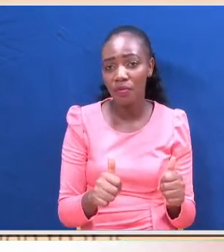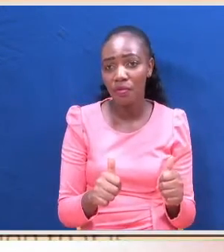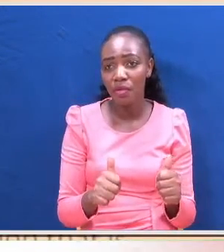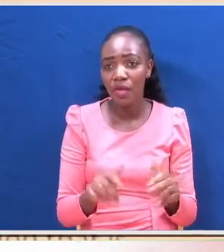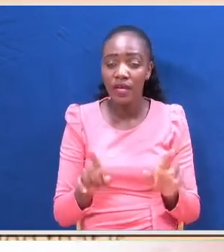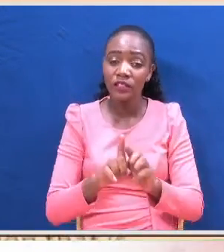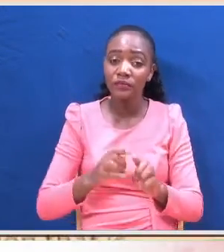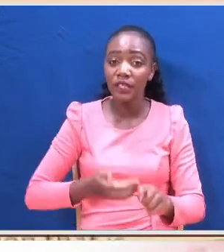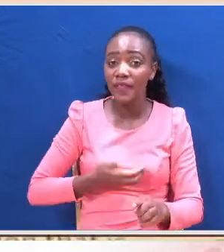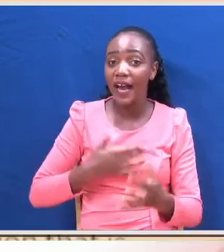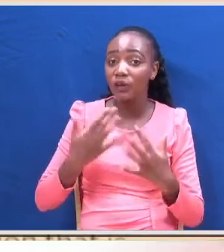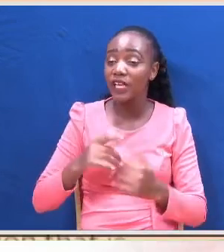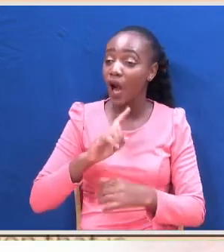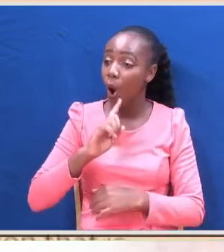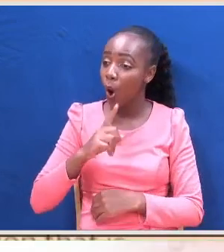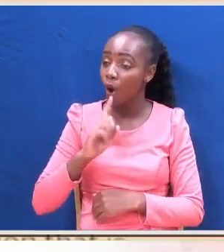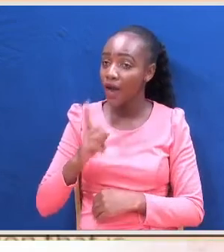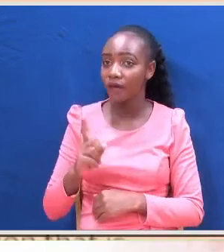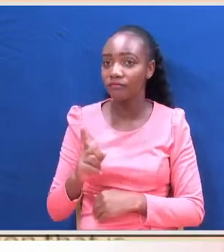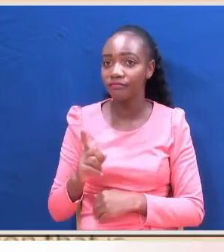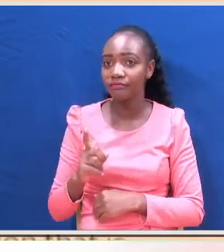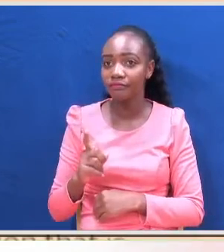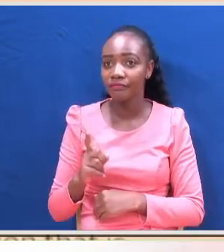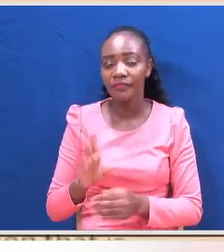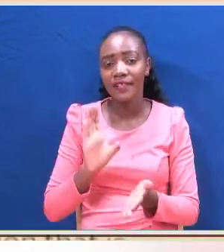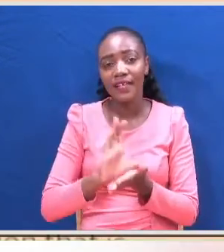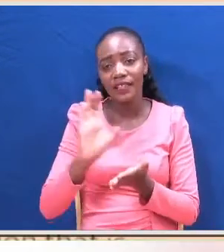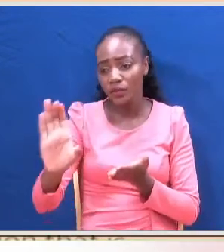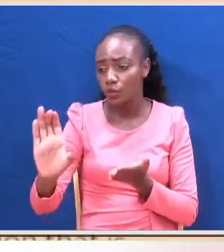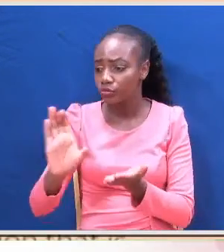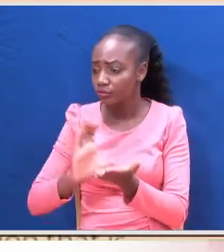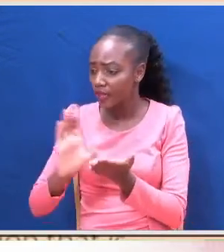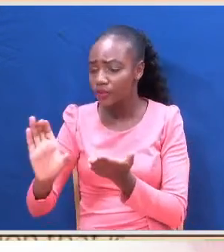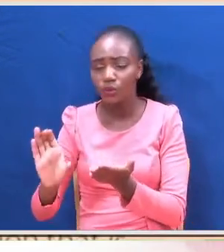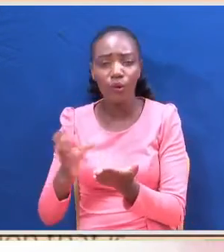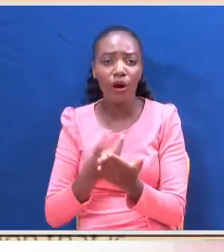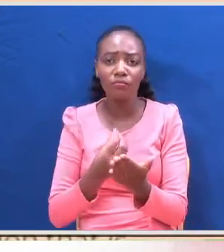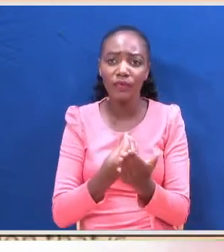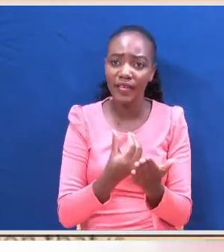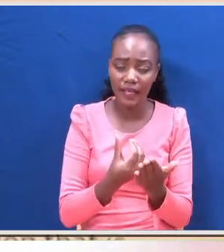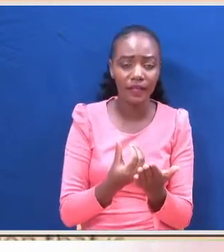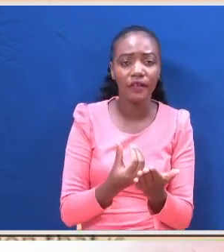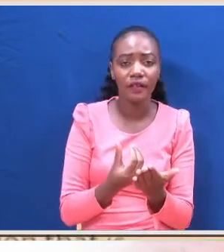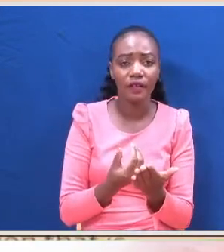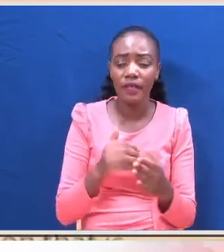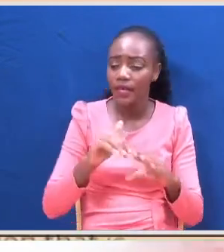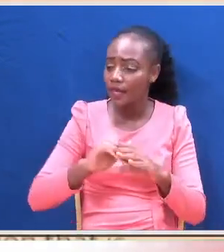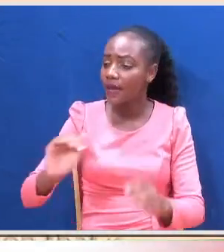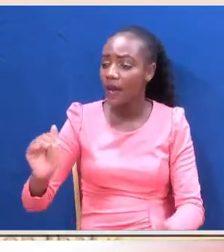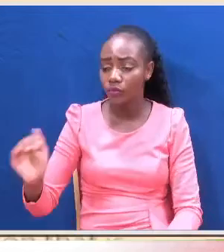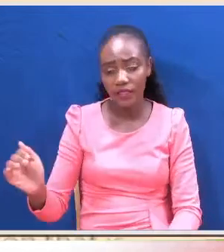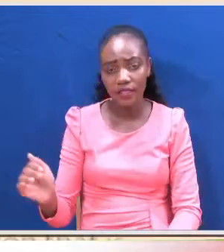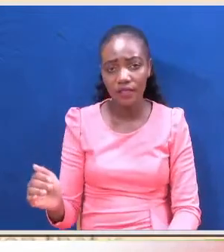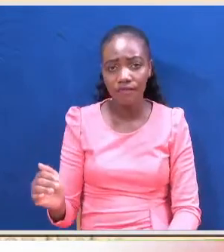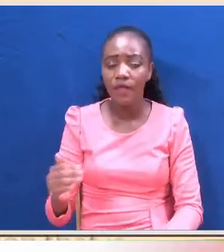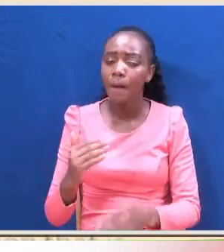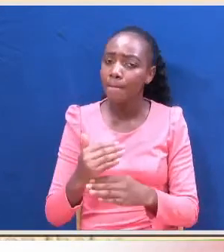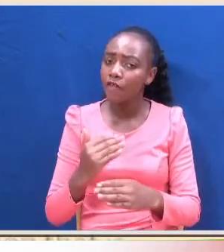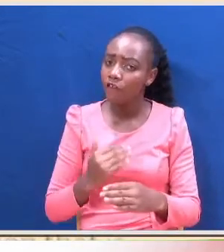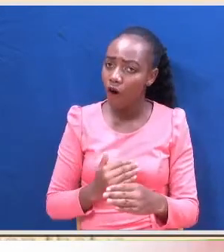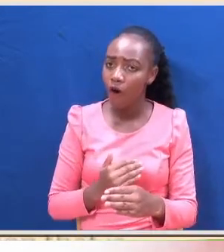Council now demands for immediate disbursement of all the outstanding amounts owed to county governments